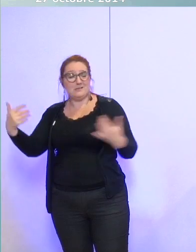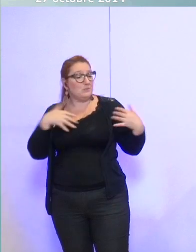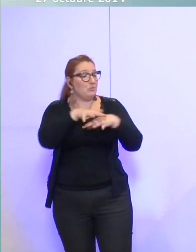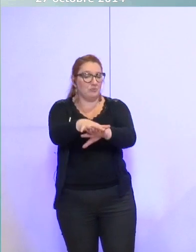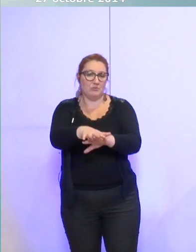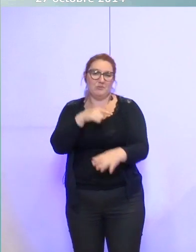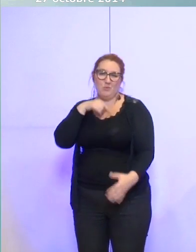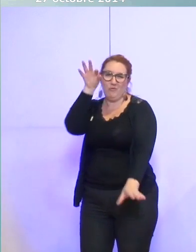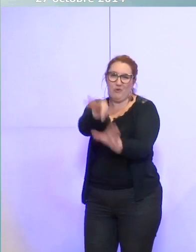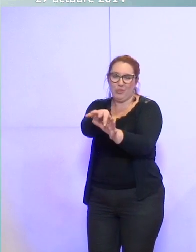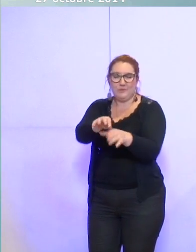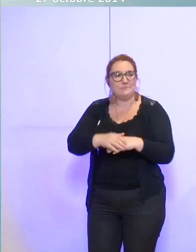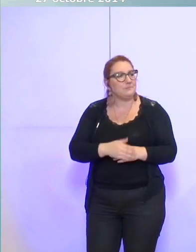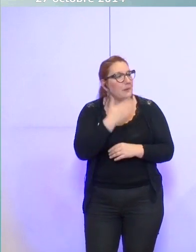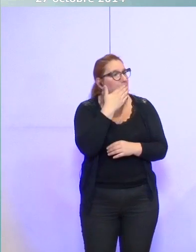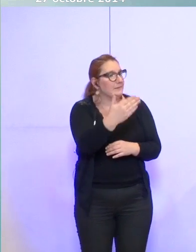Merci.